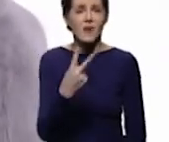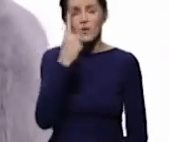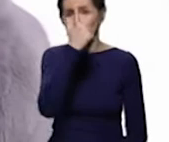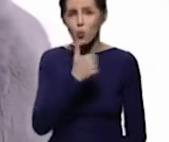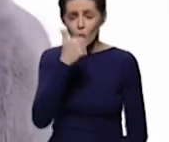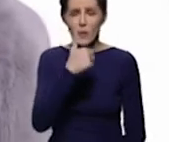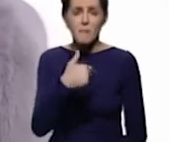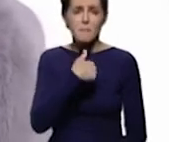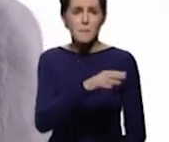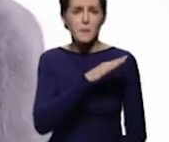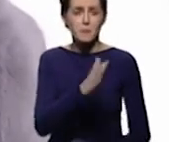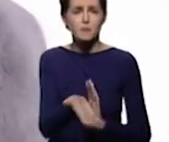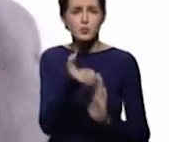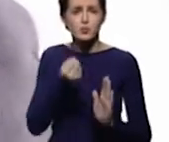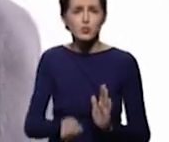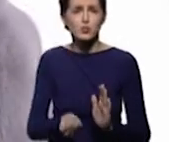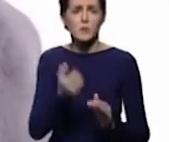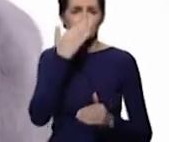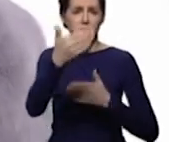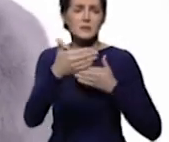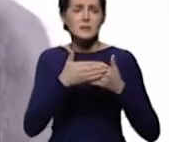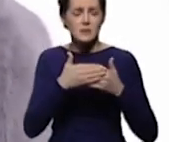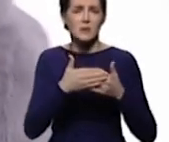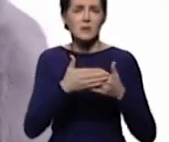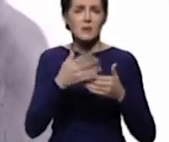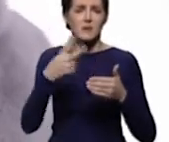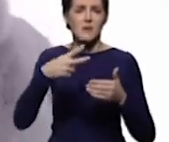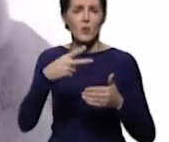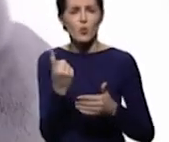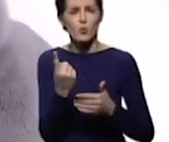ми отримали, ну, давайте так, приблизно